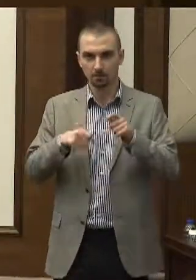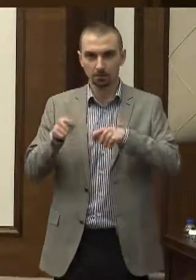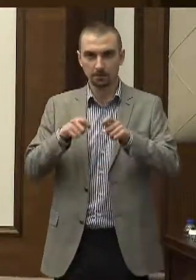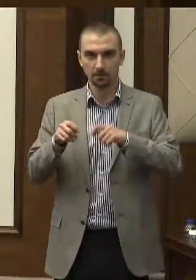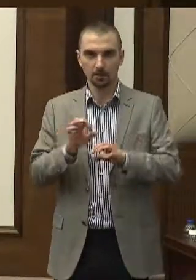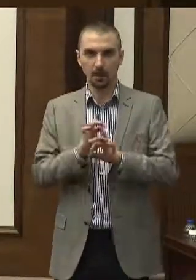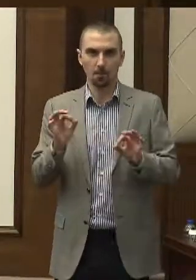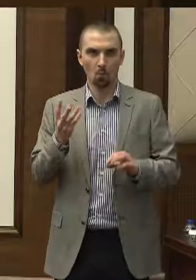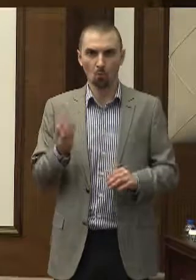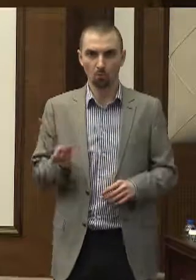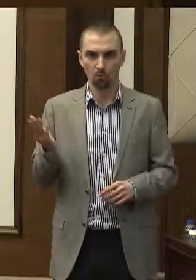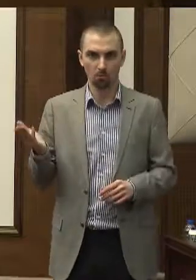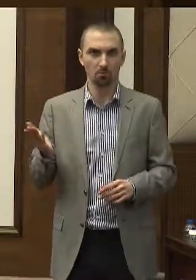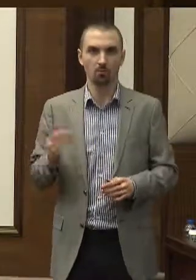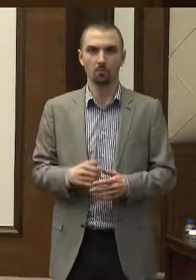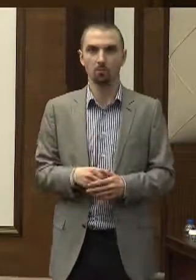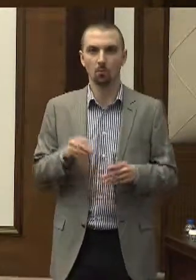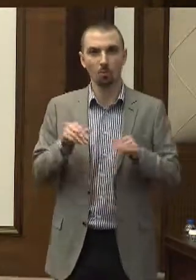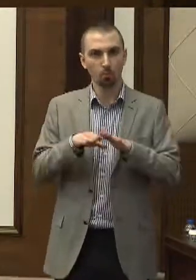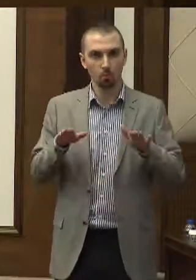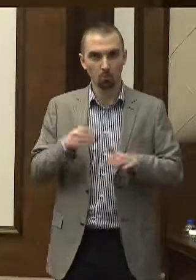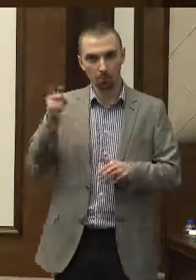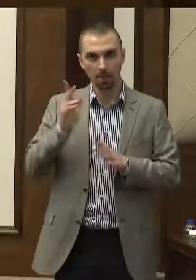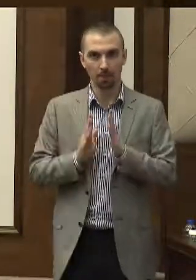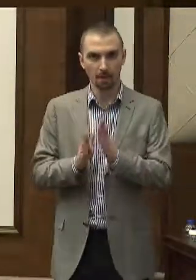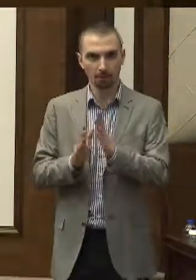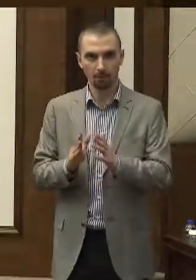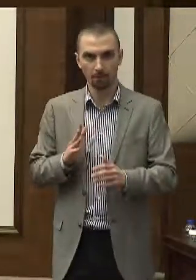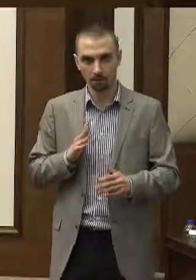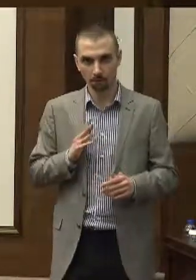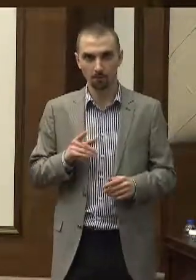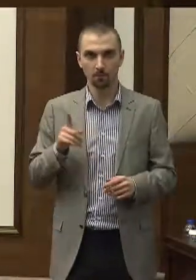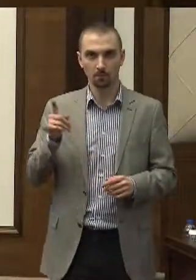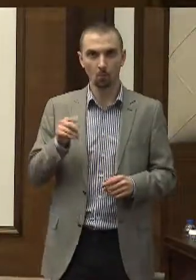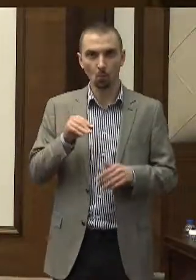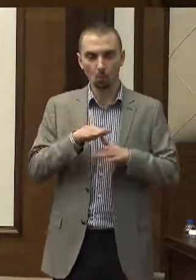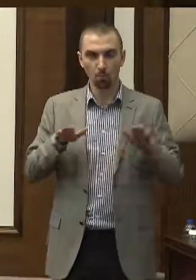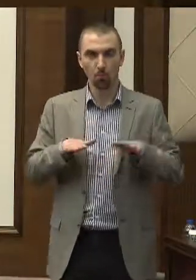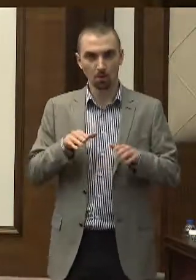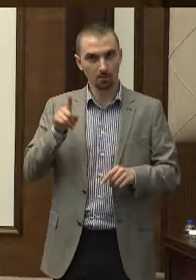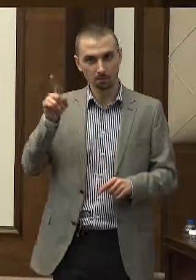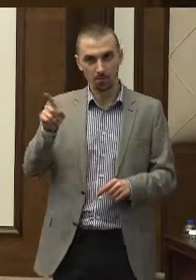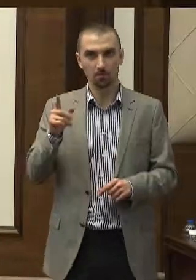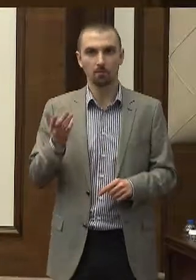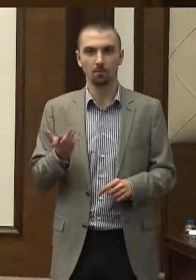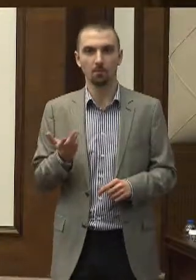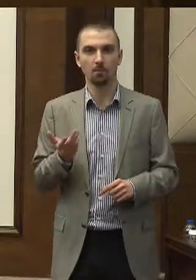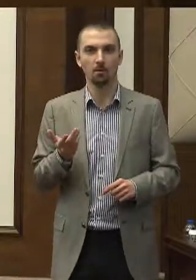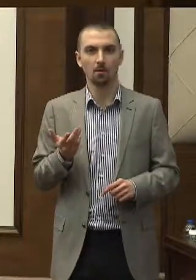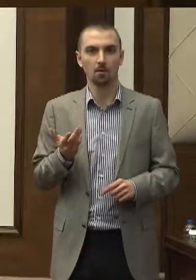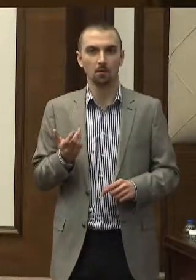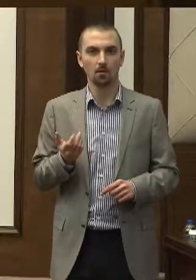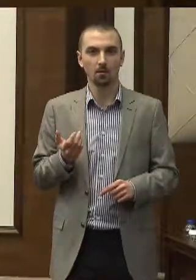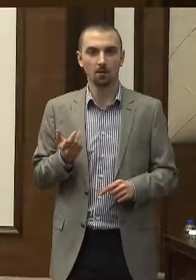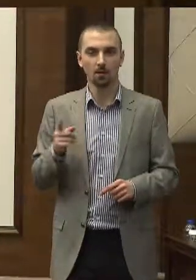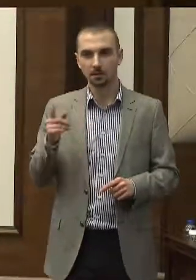kaldı sosyal tesisinden beraber. Kumburgaz'a devam ediyoruz. En mağdur Kumburgazlılardır. Kumburgaz'daki gençlerimizdir. Ne